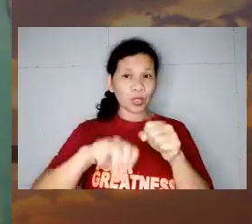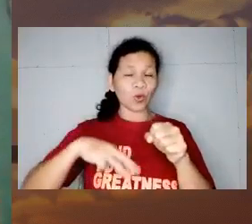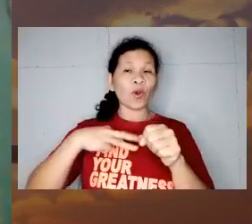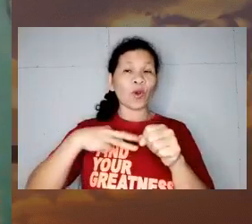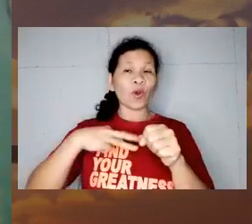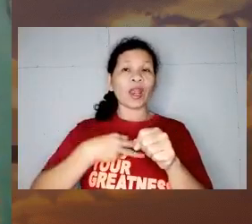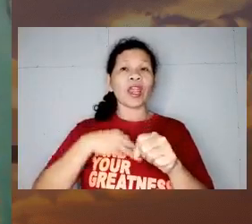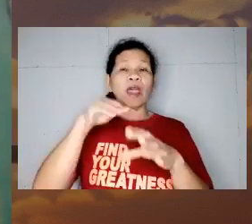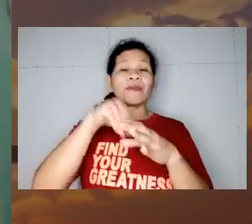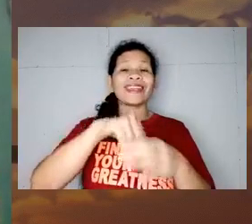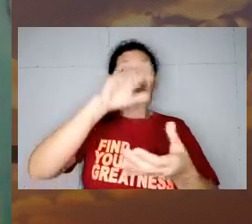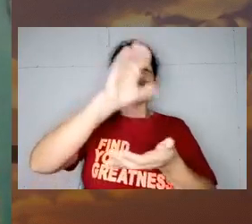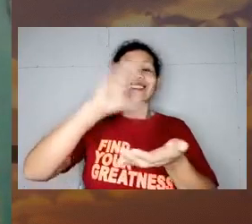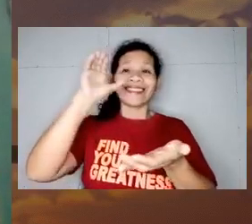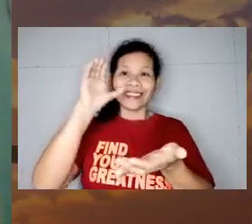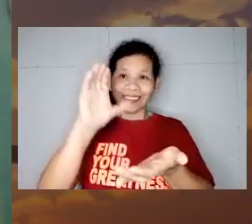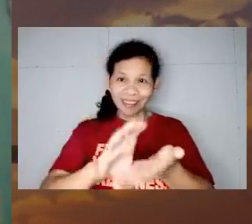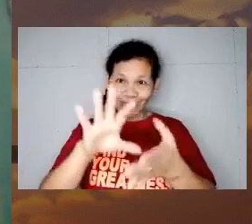sa